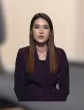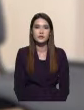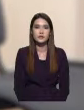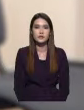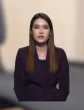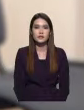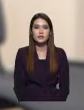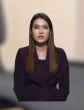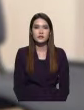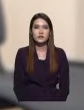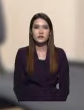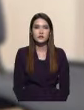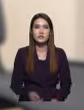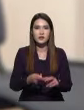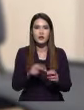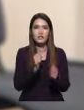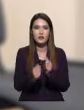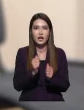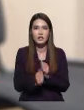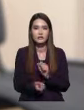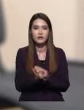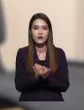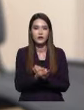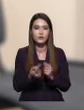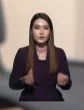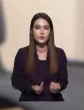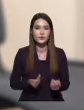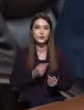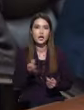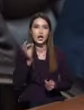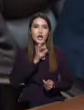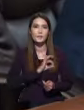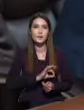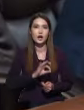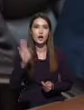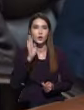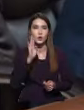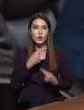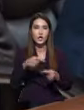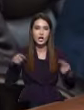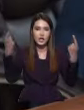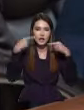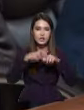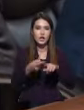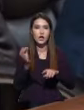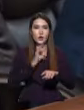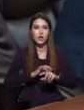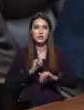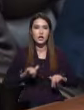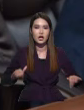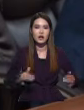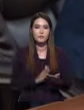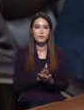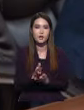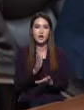Бұл ең алдымен судың жиналу мәселесі, содан кейін оны үнемдеу ұтымды пайдалану және суды үнемдейтін технологияларды қолдануды арттыру, әрине автоматтандыру